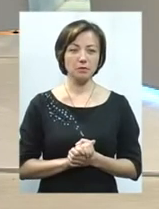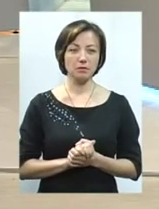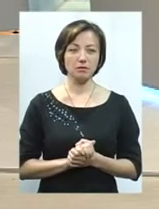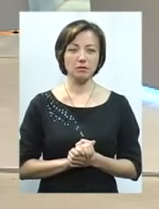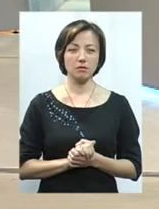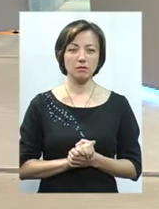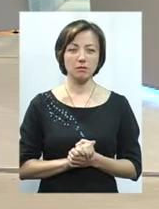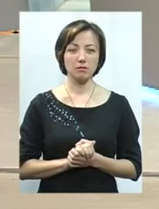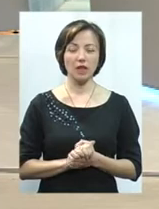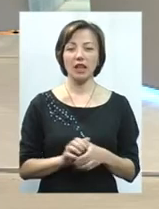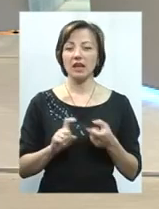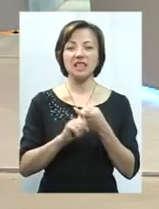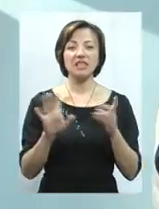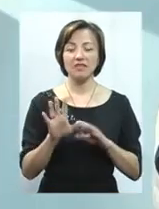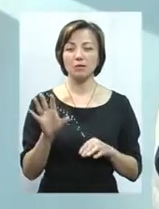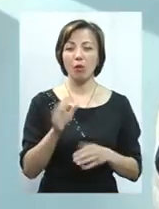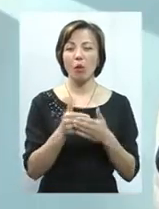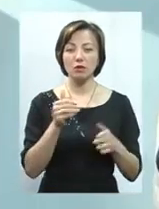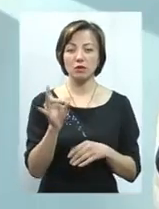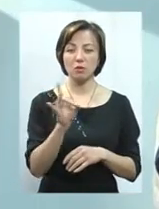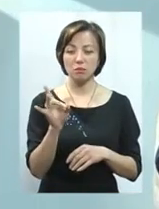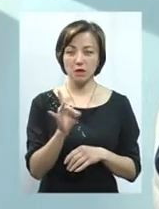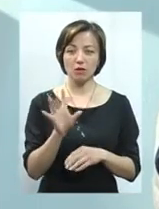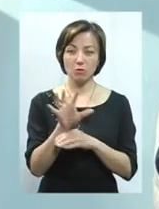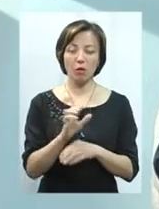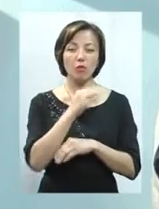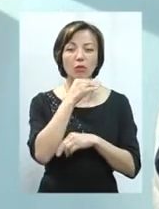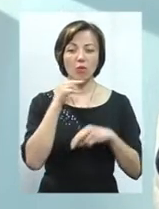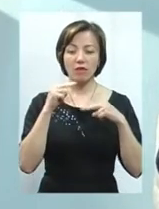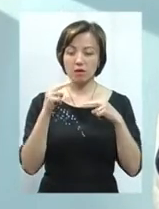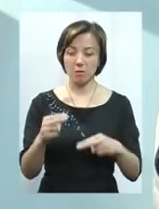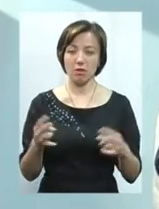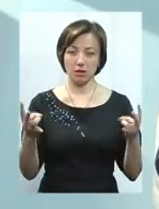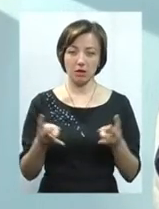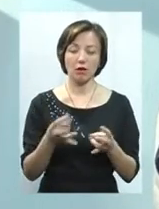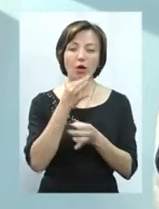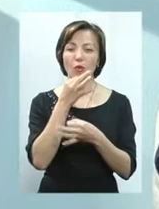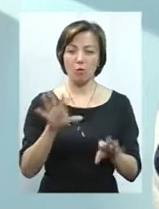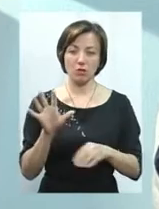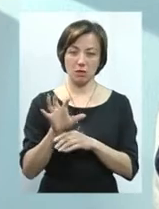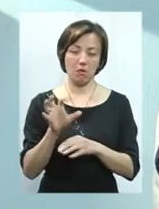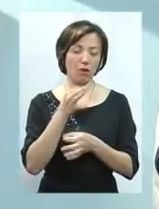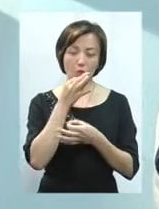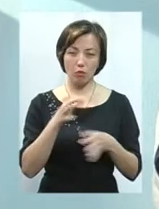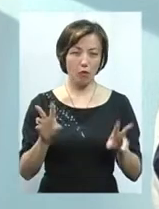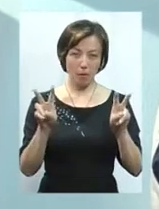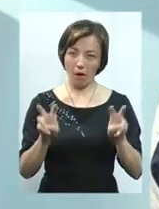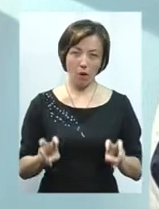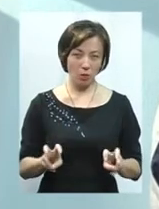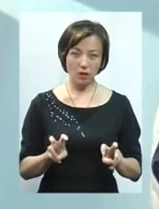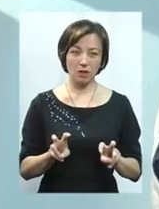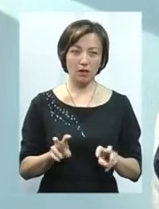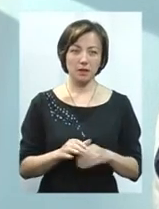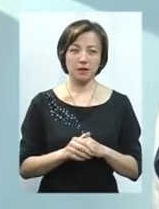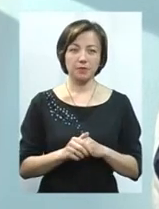Незалежно від розміру собачки, требується багато уваги любої собачки. Любой породы и не